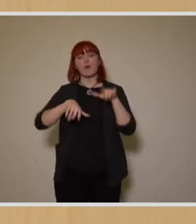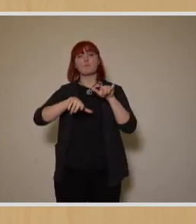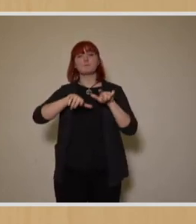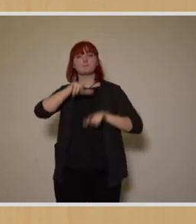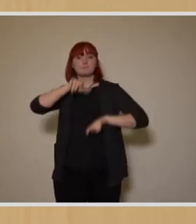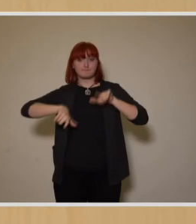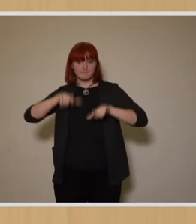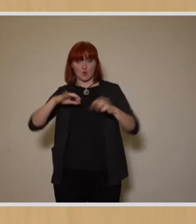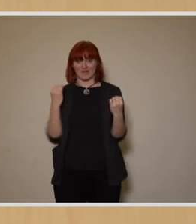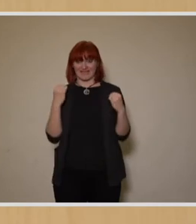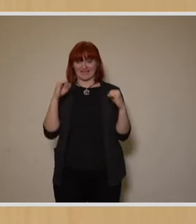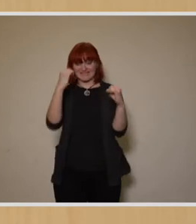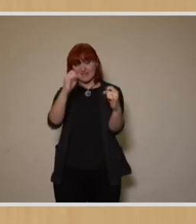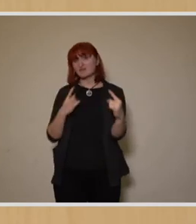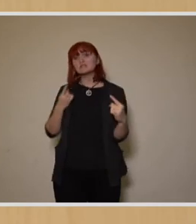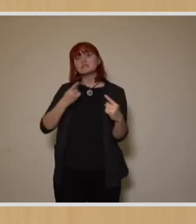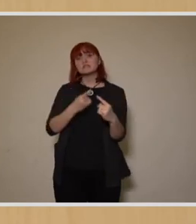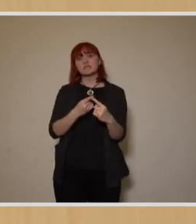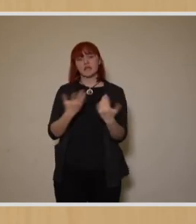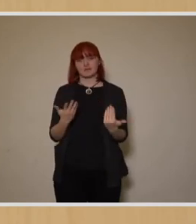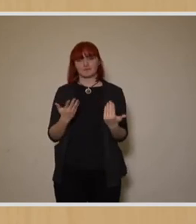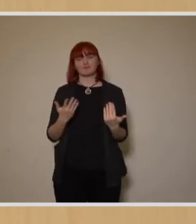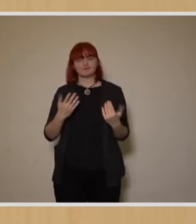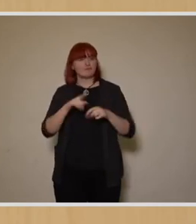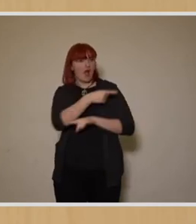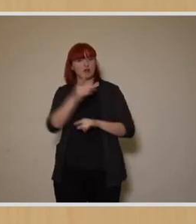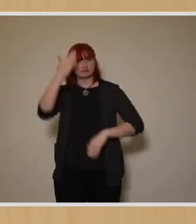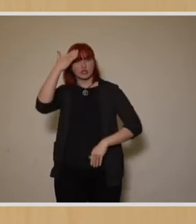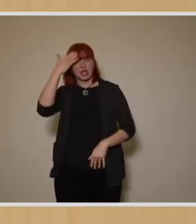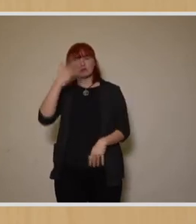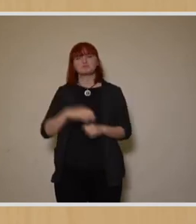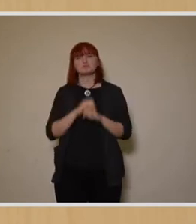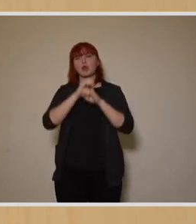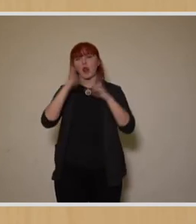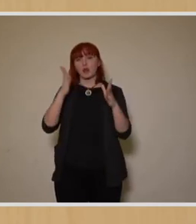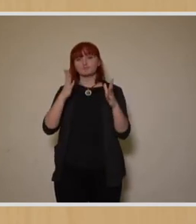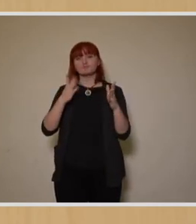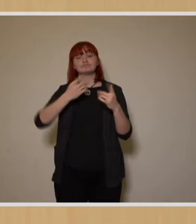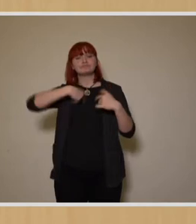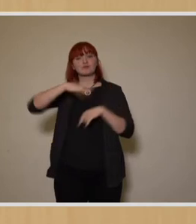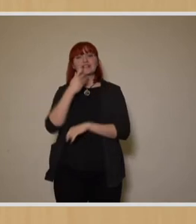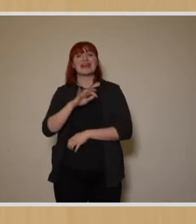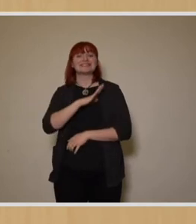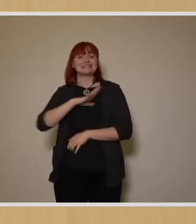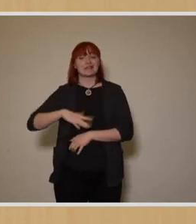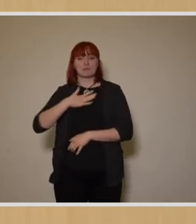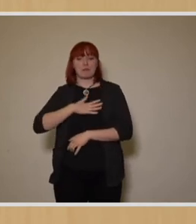Das Ziel der Bürgerinitiative ist bekannt. Wir wollen das Sachsenbad als öffentliches